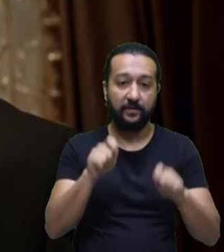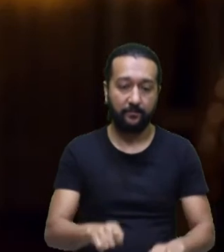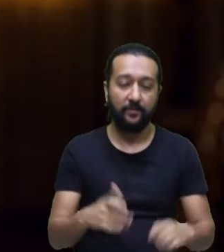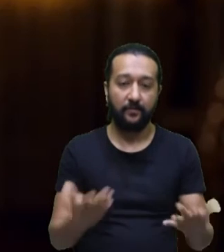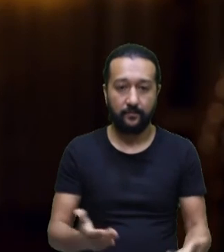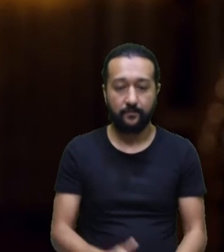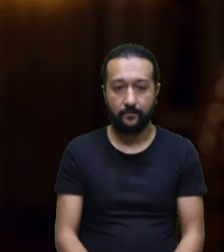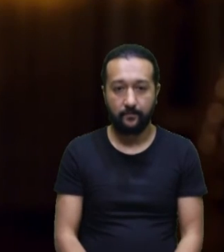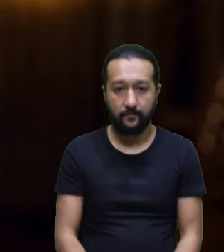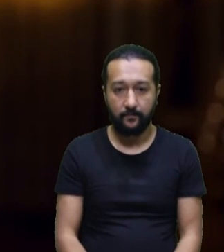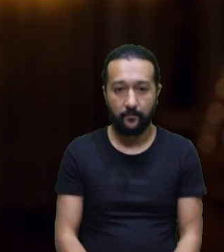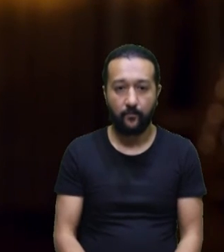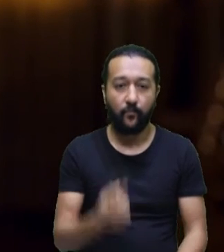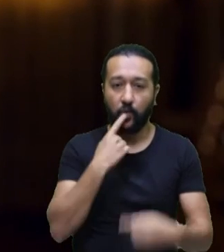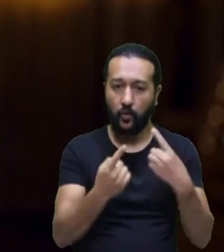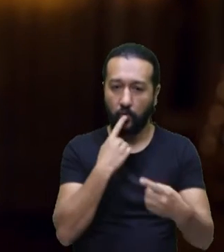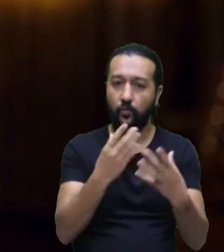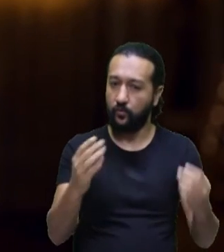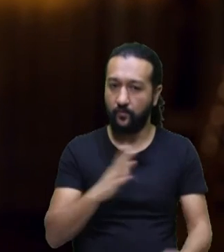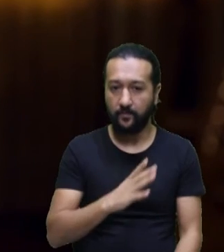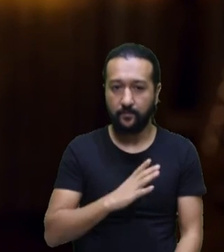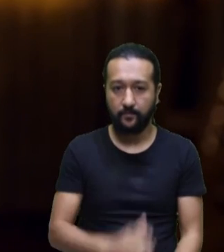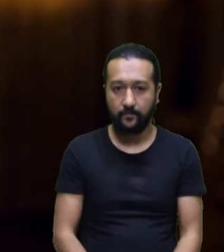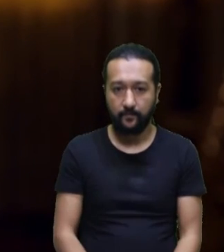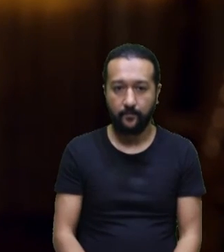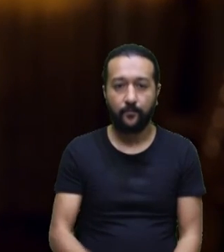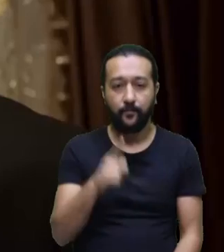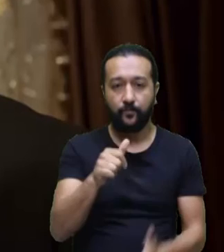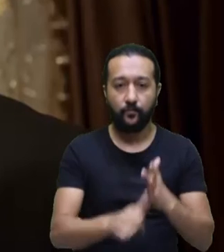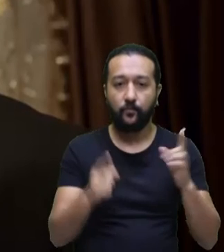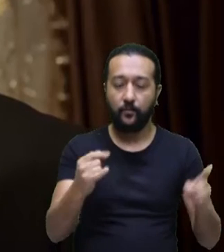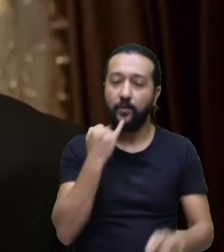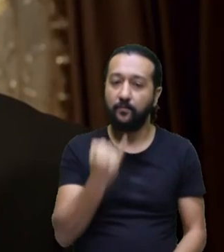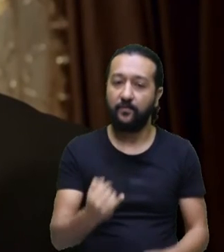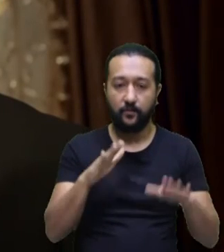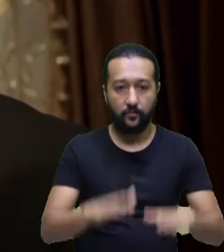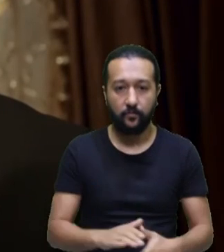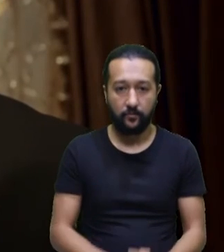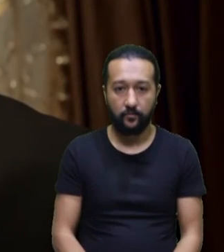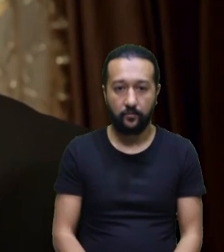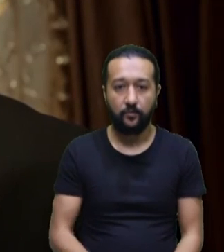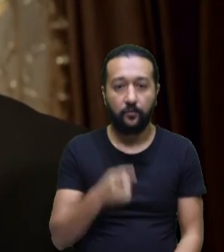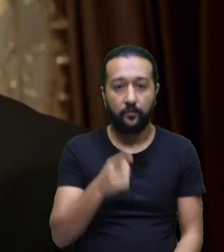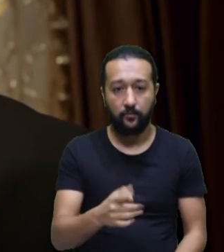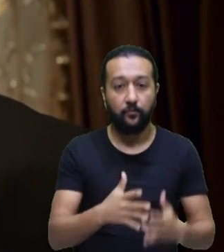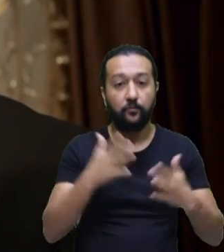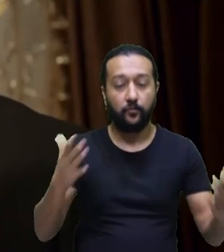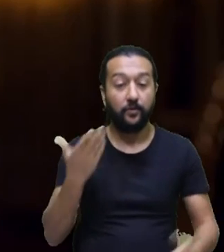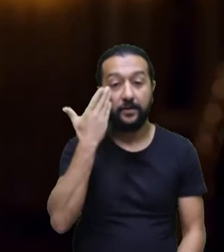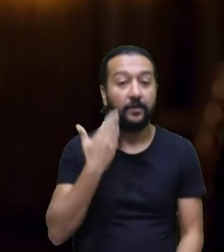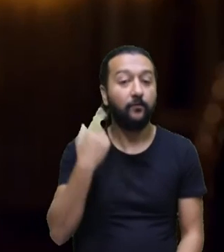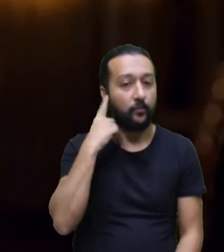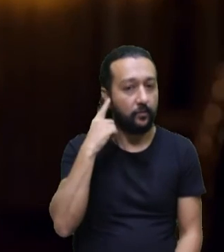hareket ederdi. Konuşacak çok şeyimiz var. Bir süre misafirim olun. Bundan büyük